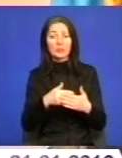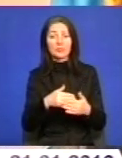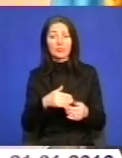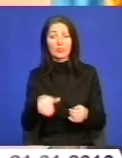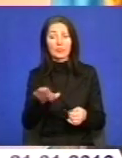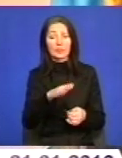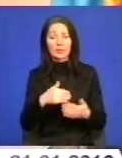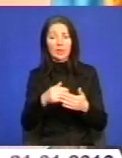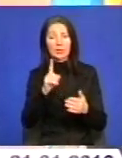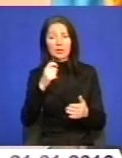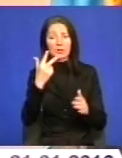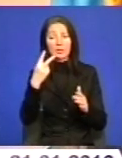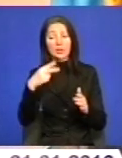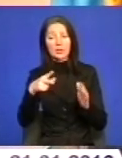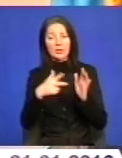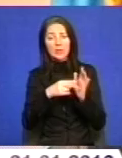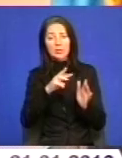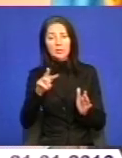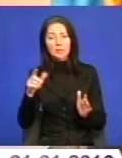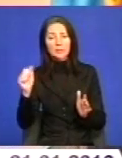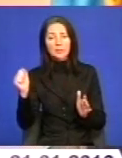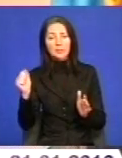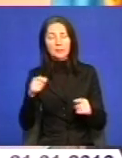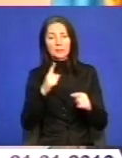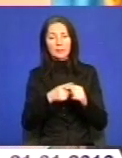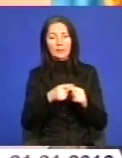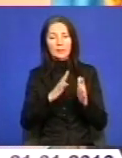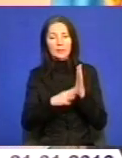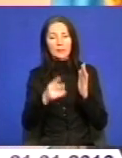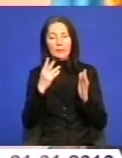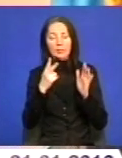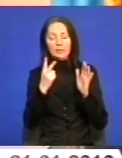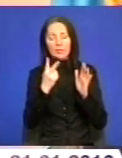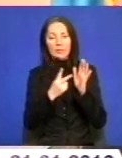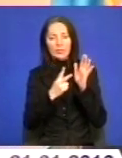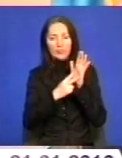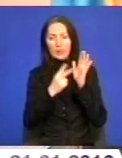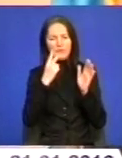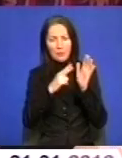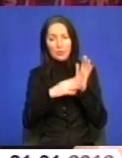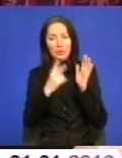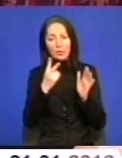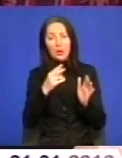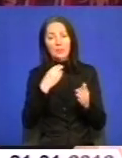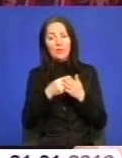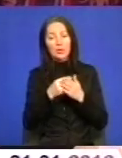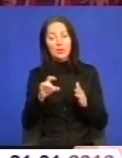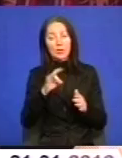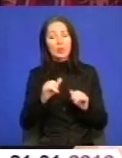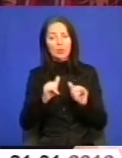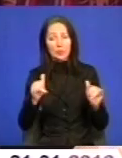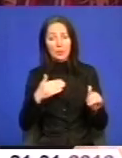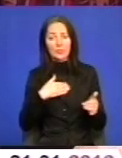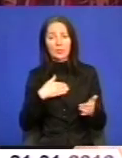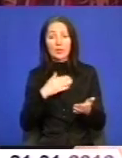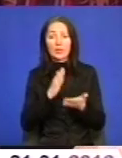територіальні громади 128 мільйонів гривень, плюс 92 мільйони гривень фонд регіонального розвитку. Ми вийшли на